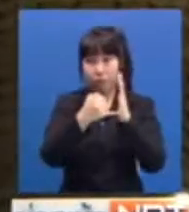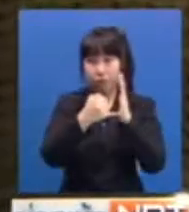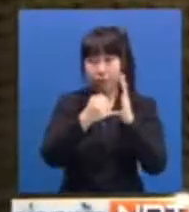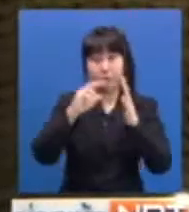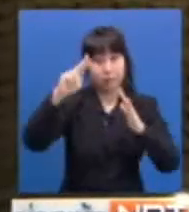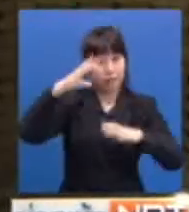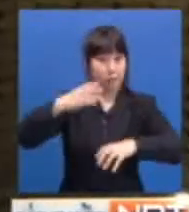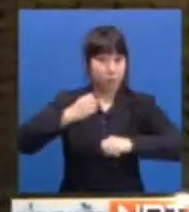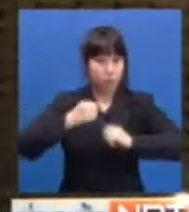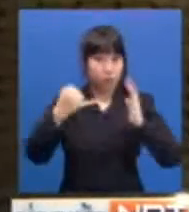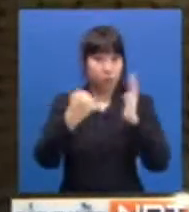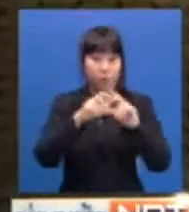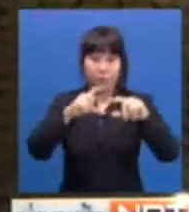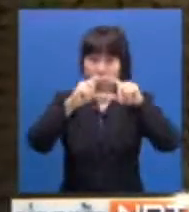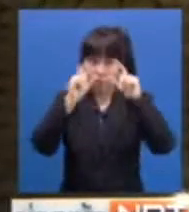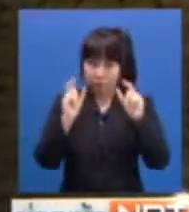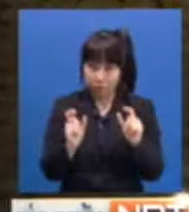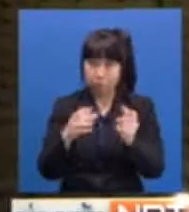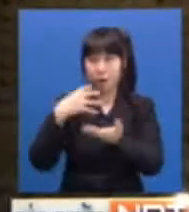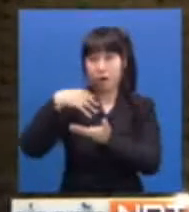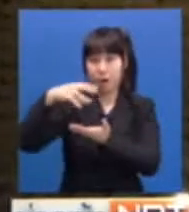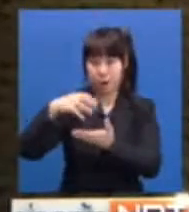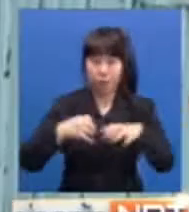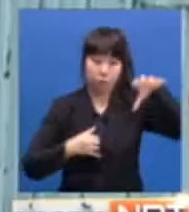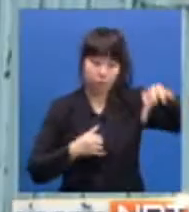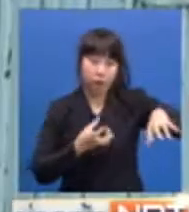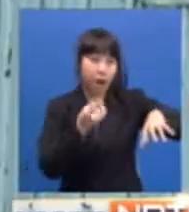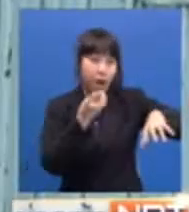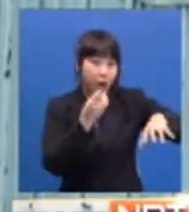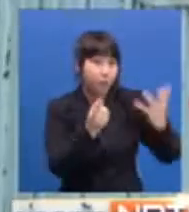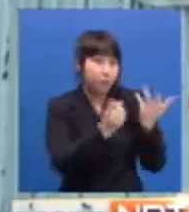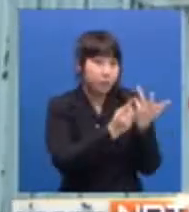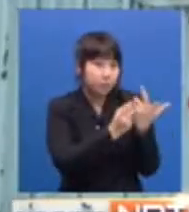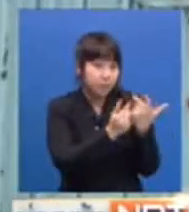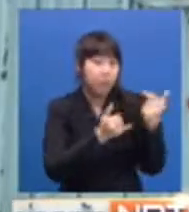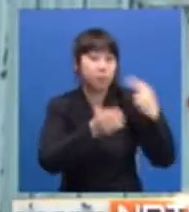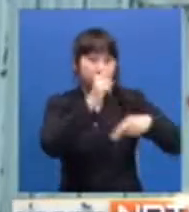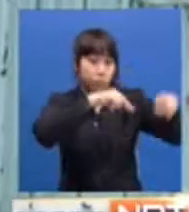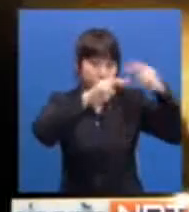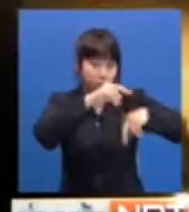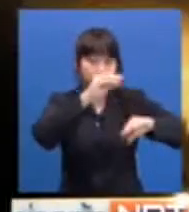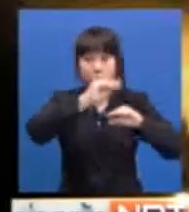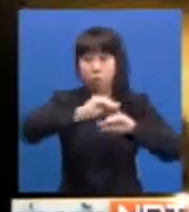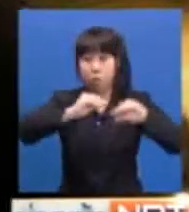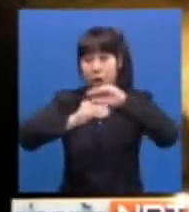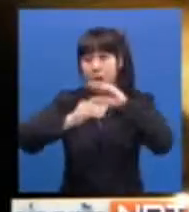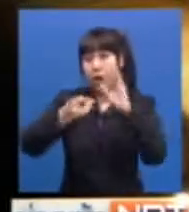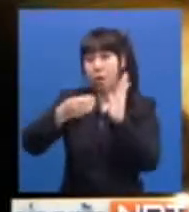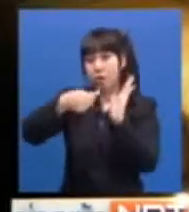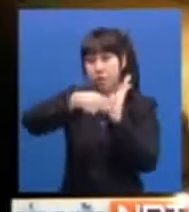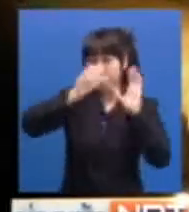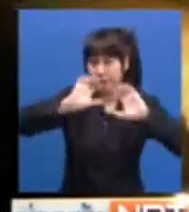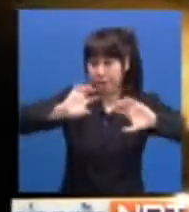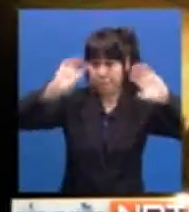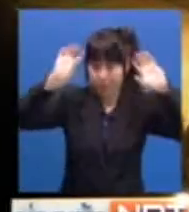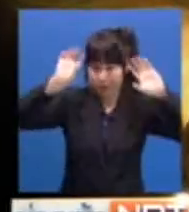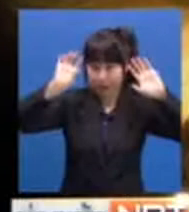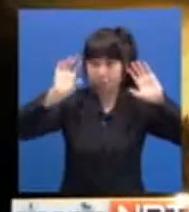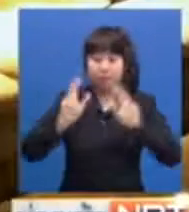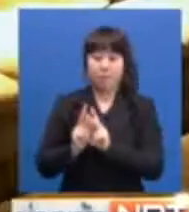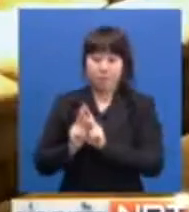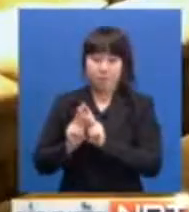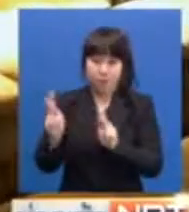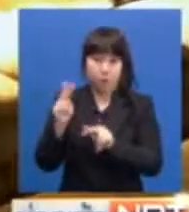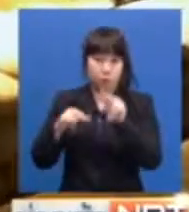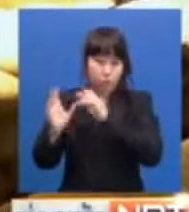เพชรบูรณ์เปิดเผยผลการดำเนินการตรวจสอบแริมาณข้าวในโกดังโครงการรับจำนำข้าวของรัฐบาลของคณะกรรมการ